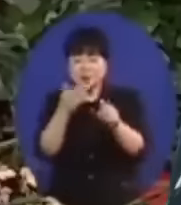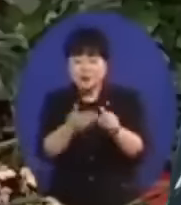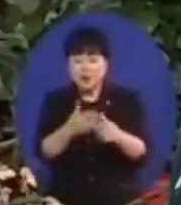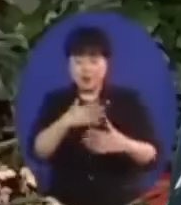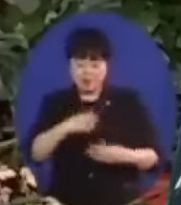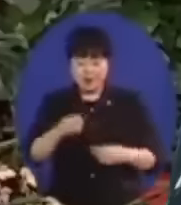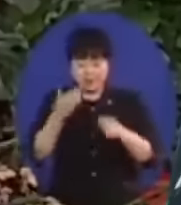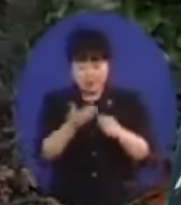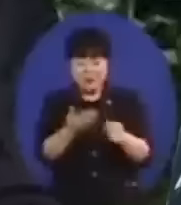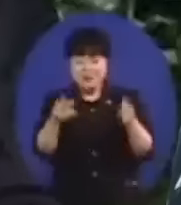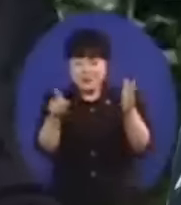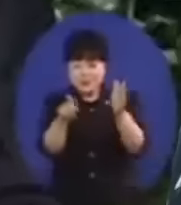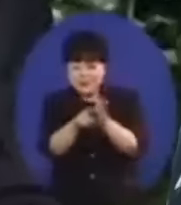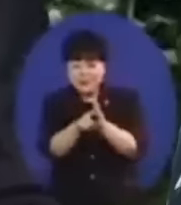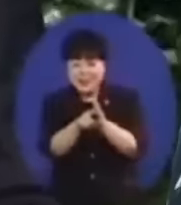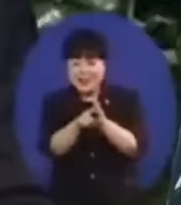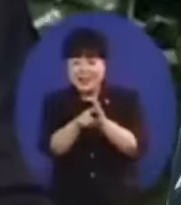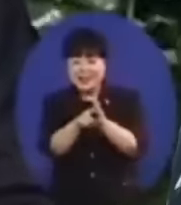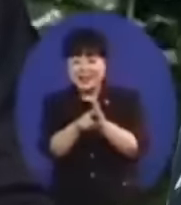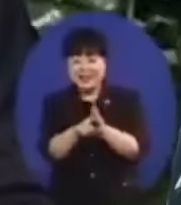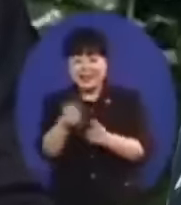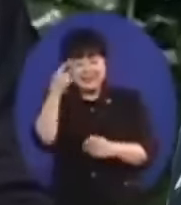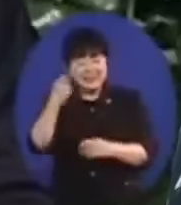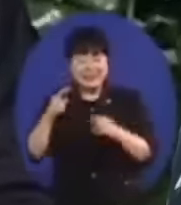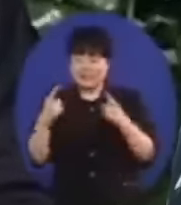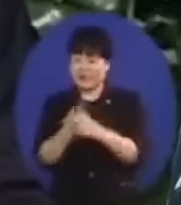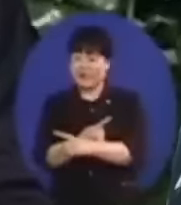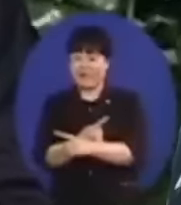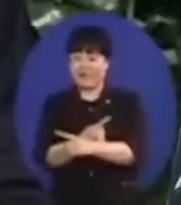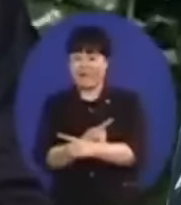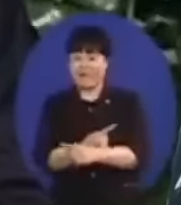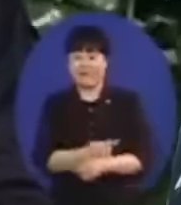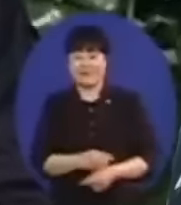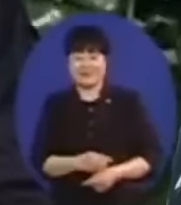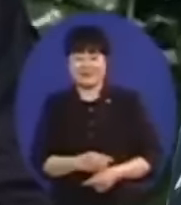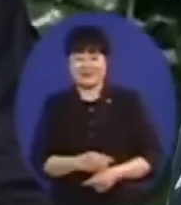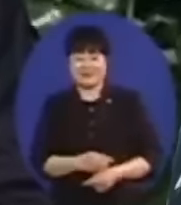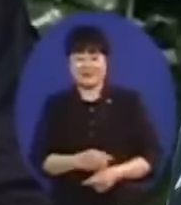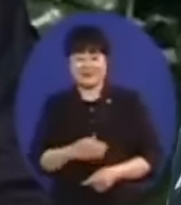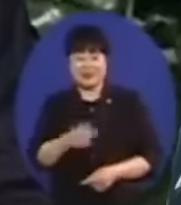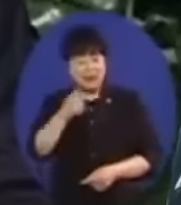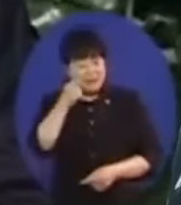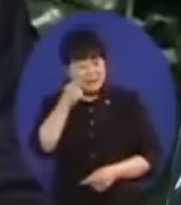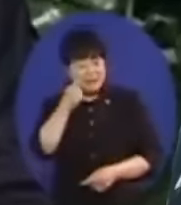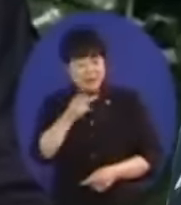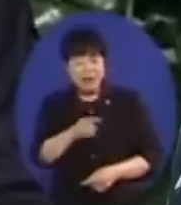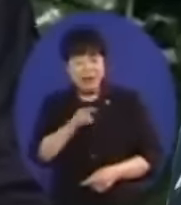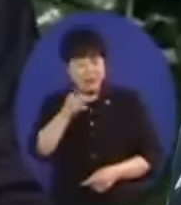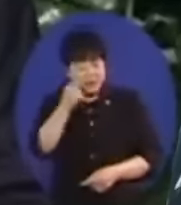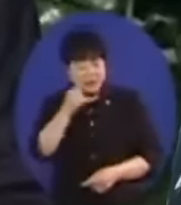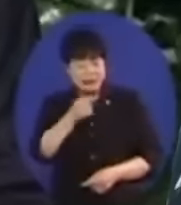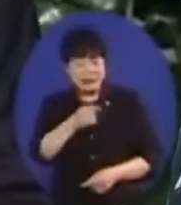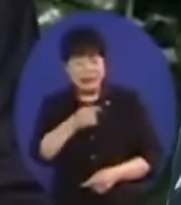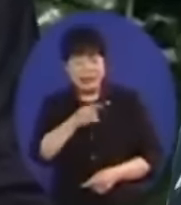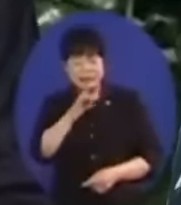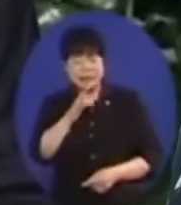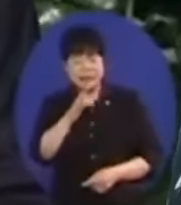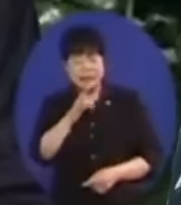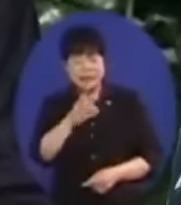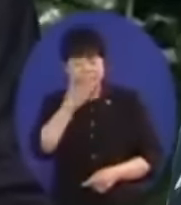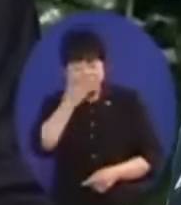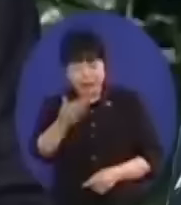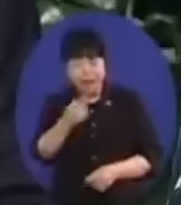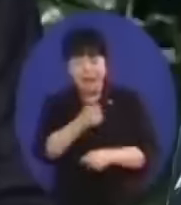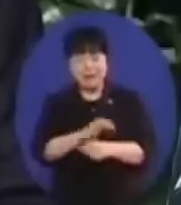평안을 주십니다. 여러분 생각이 달라지고요. 생각이 할 수 없다 못한다가 아니고 할 수